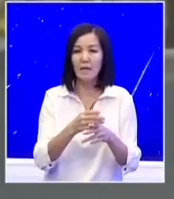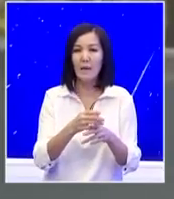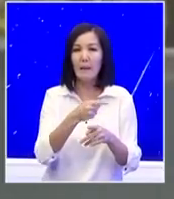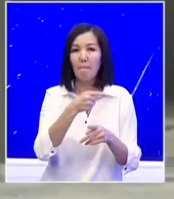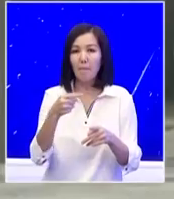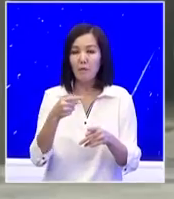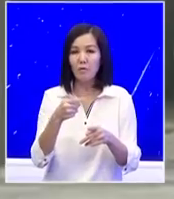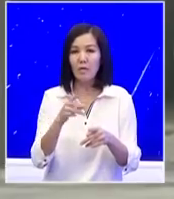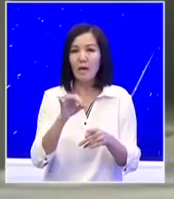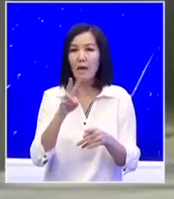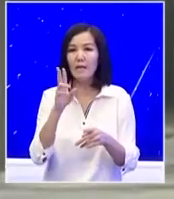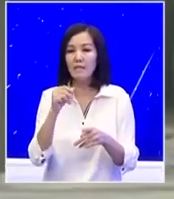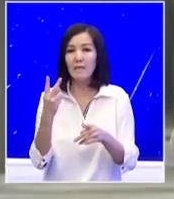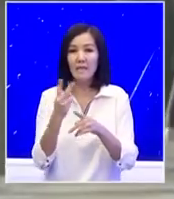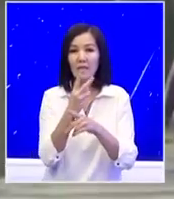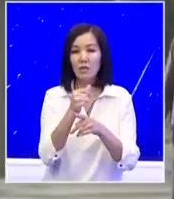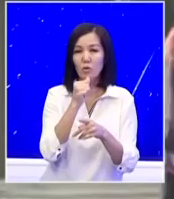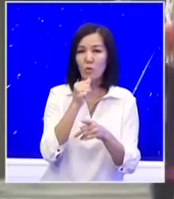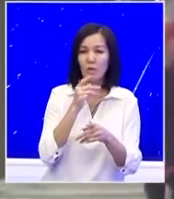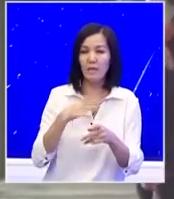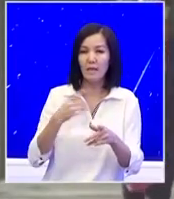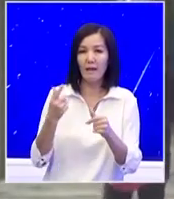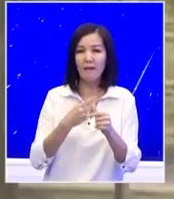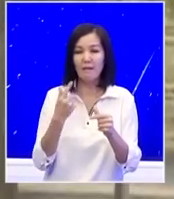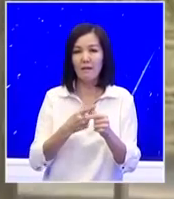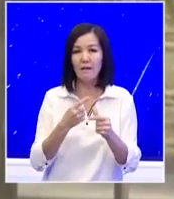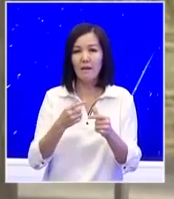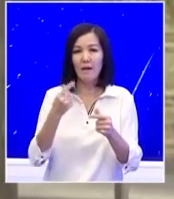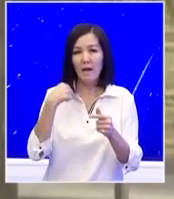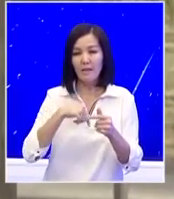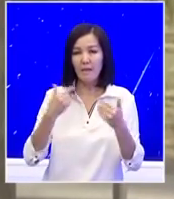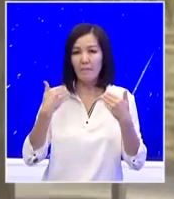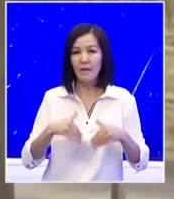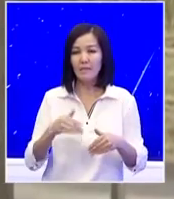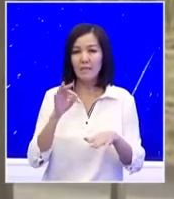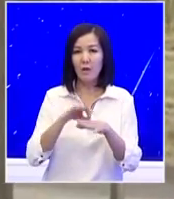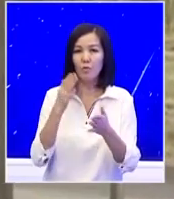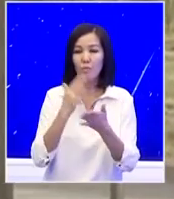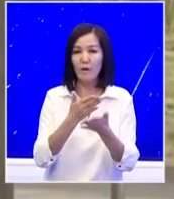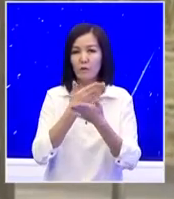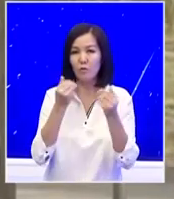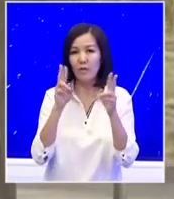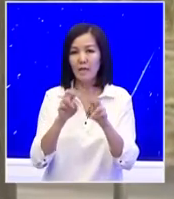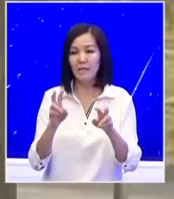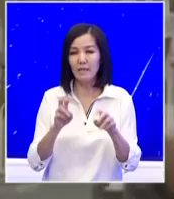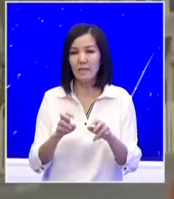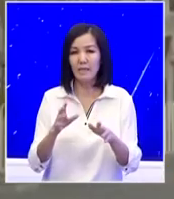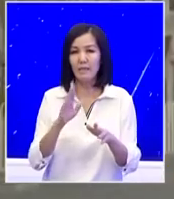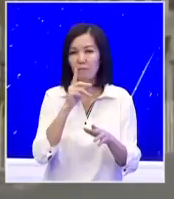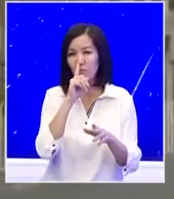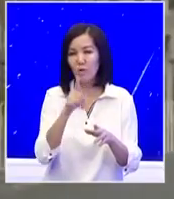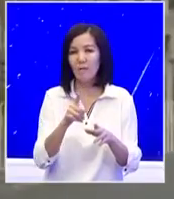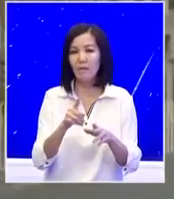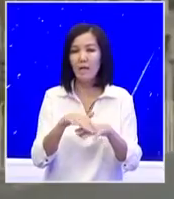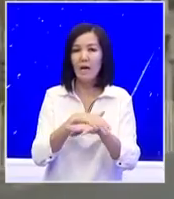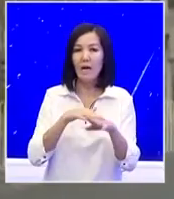ғана антидене сынақты қолданылады. Сондықтан аталған құрал адам ағзасына індеттің бар жоғын анықтауда негізгі құрал бола алмайды. Ол